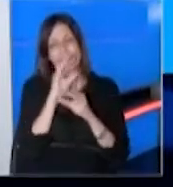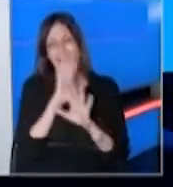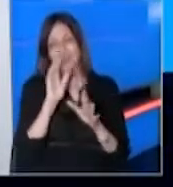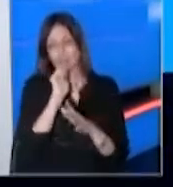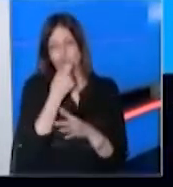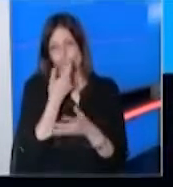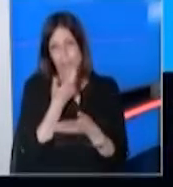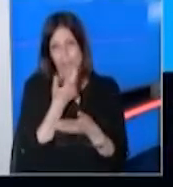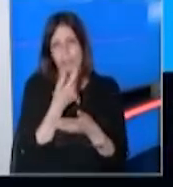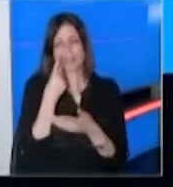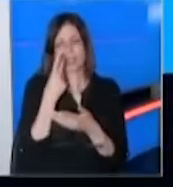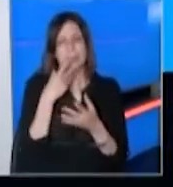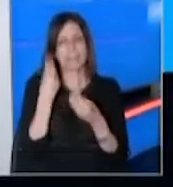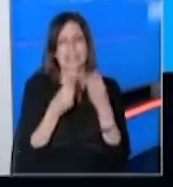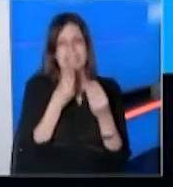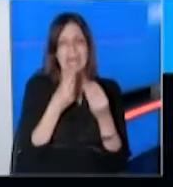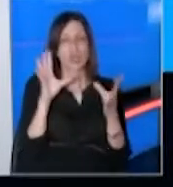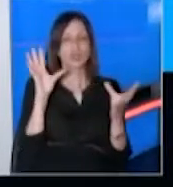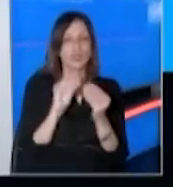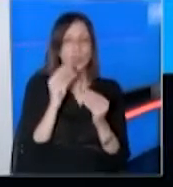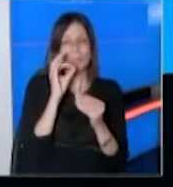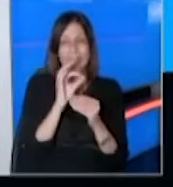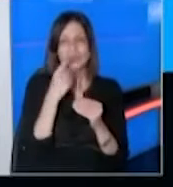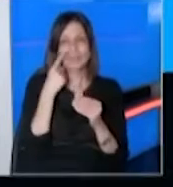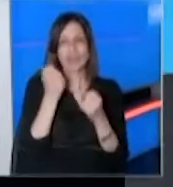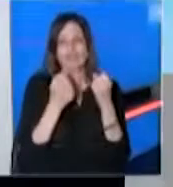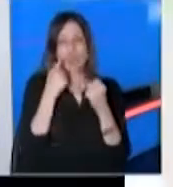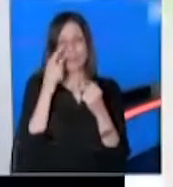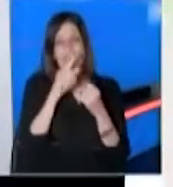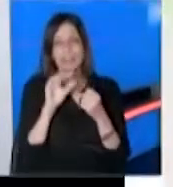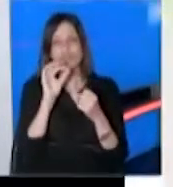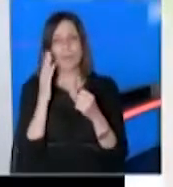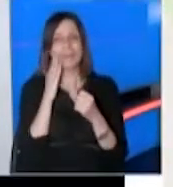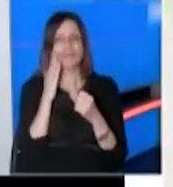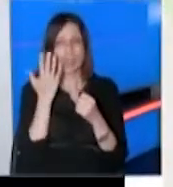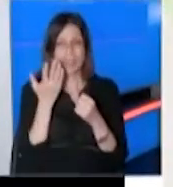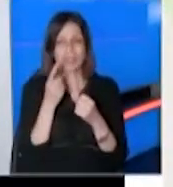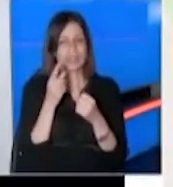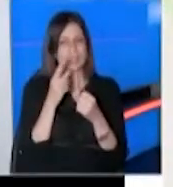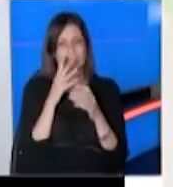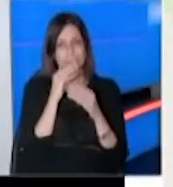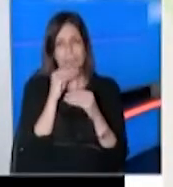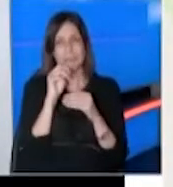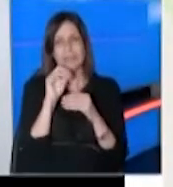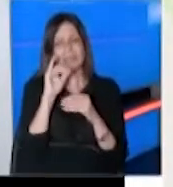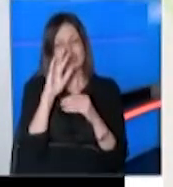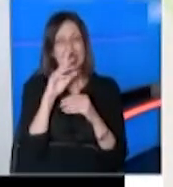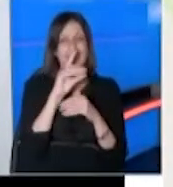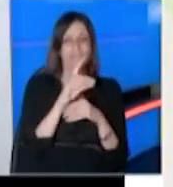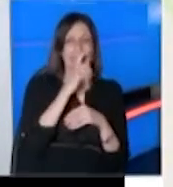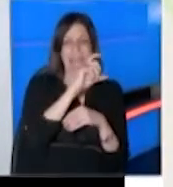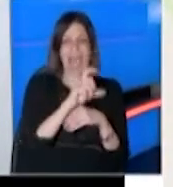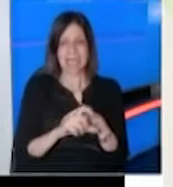עכשיו בוא נראה, מה זה משחק סכום אפס? קצת קשה לראות את גבולות המתאר של בית שאן. כן, עכשיו, כל אנחנו מדברים, ניר דוד,